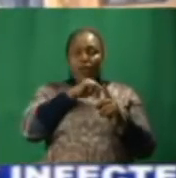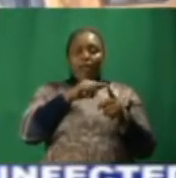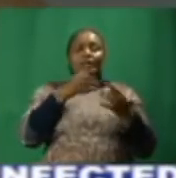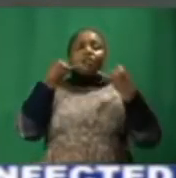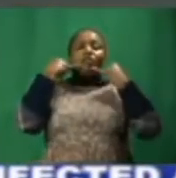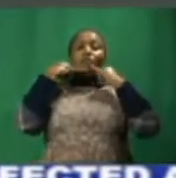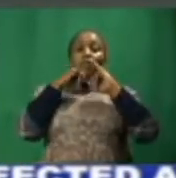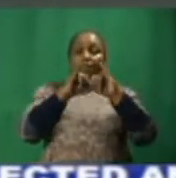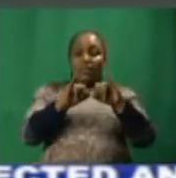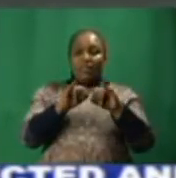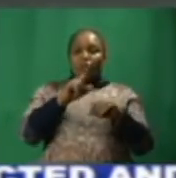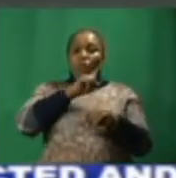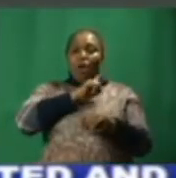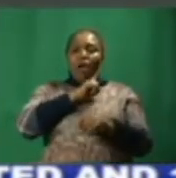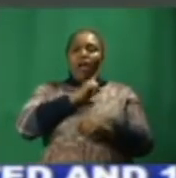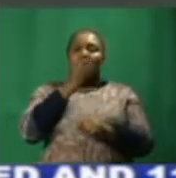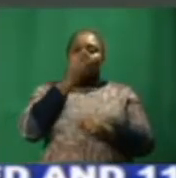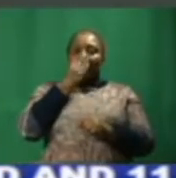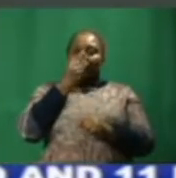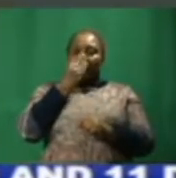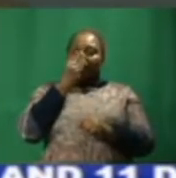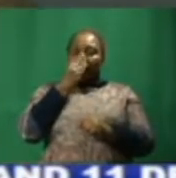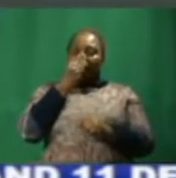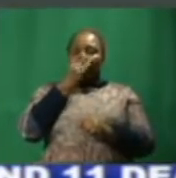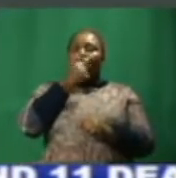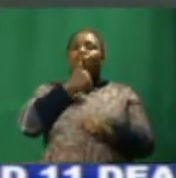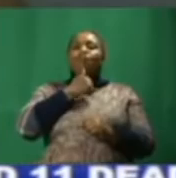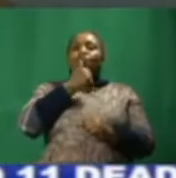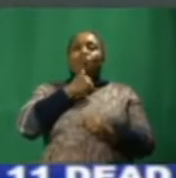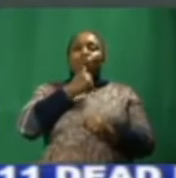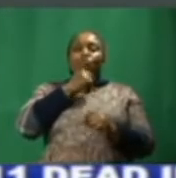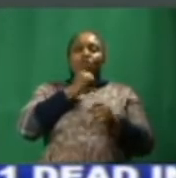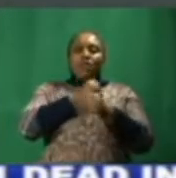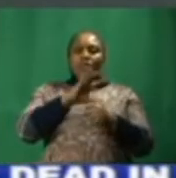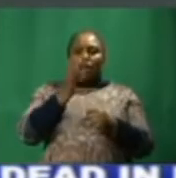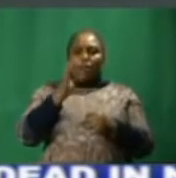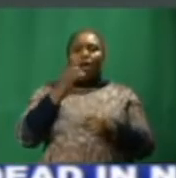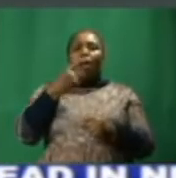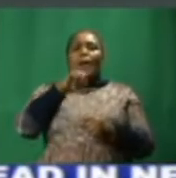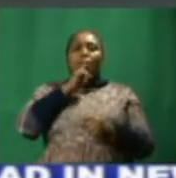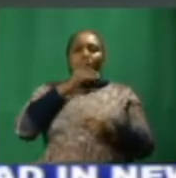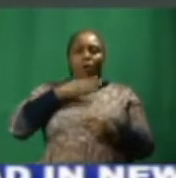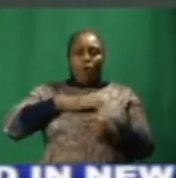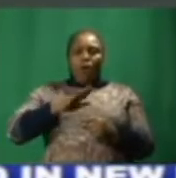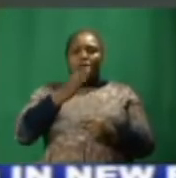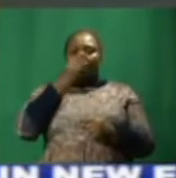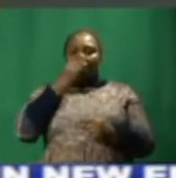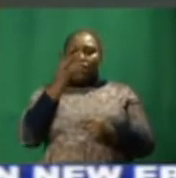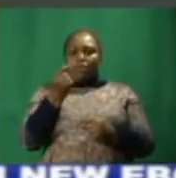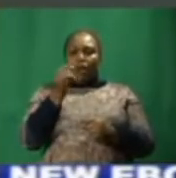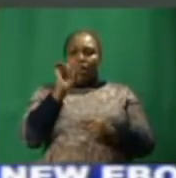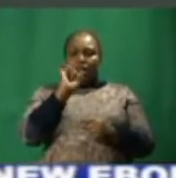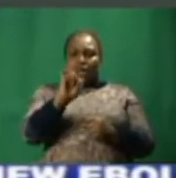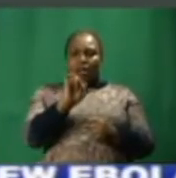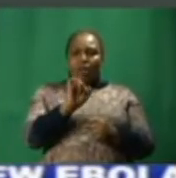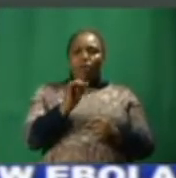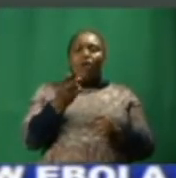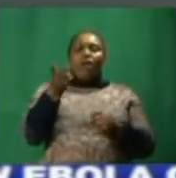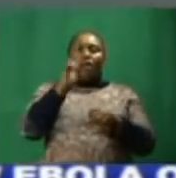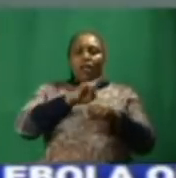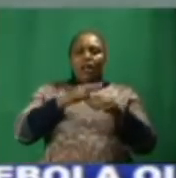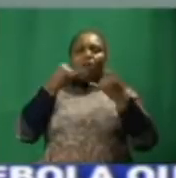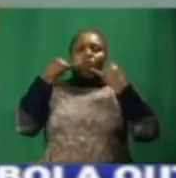ngobe ithunyelwa tigangi tisebentisa tingapani kuleli kansi tifuna ugebenga sive timalitaso kanye